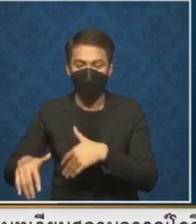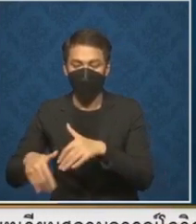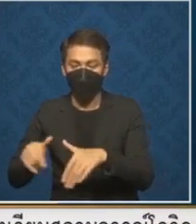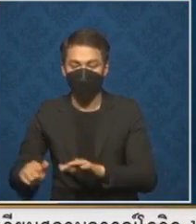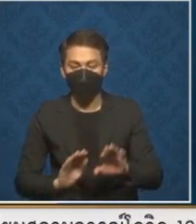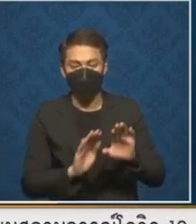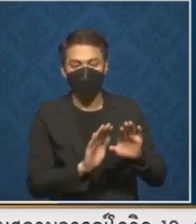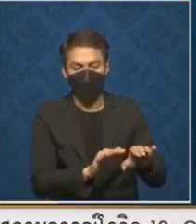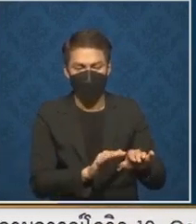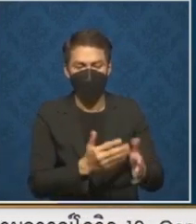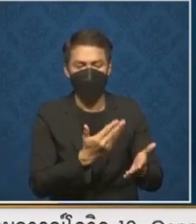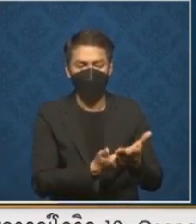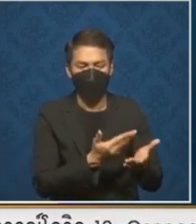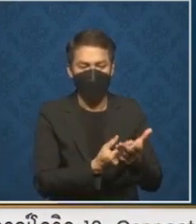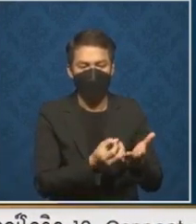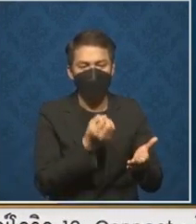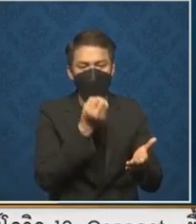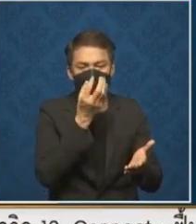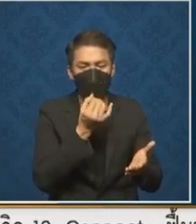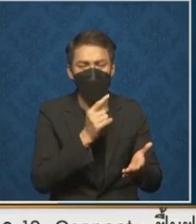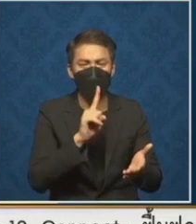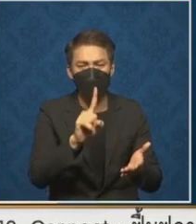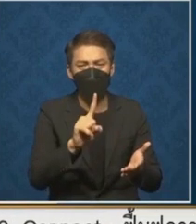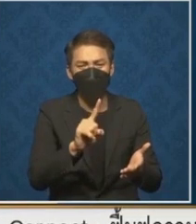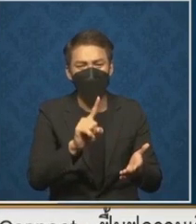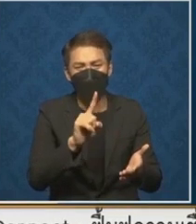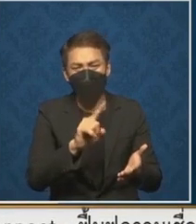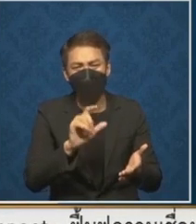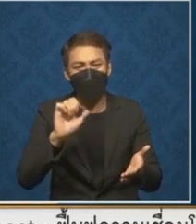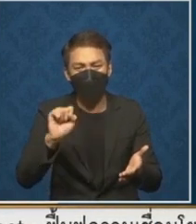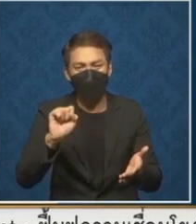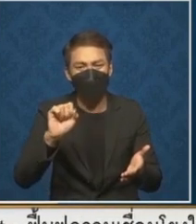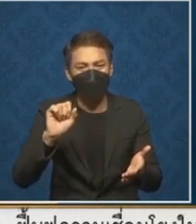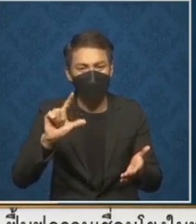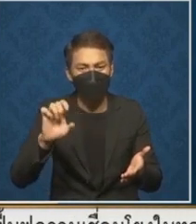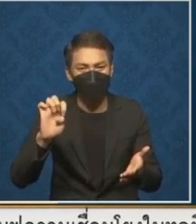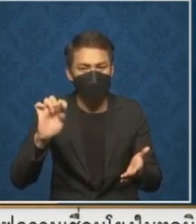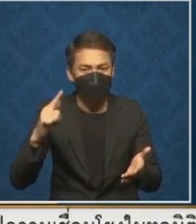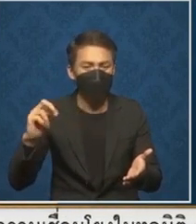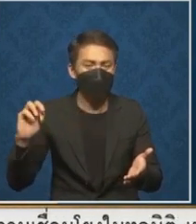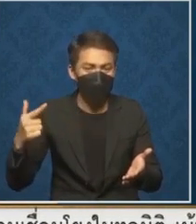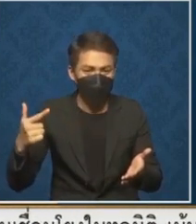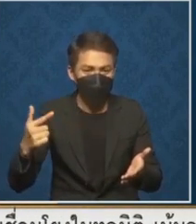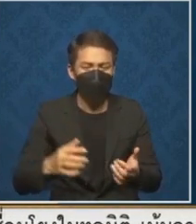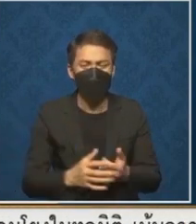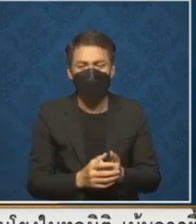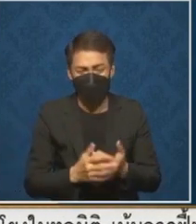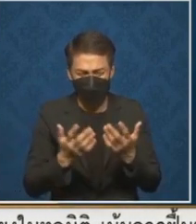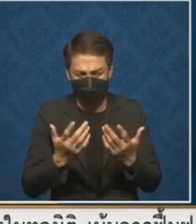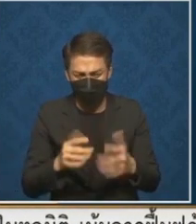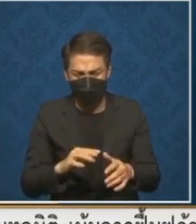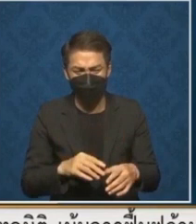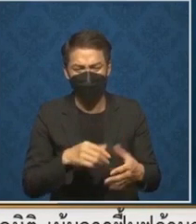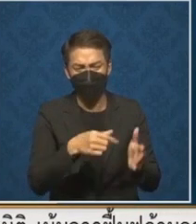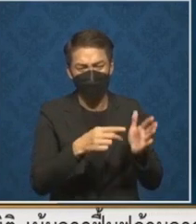่าฝากสลงเดียวแต่สถาบันกเงินก็เอาเงินไปให้รฐกู้อย่นคน SM